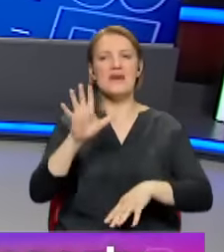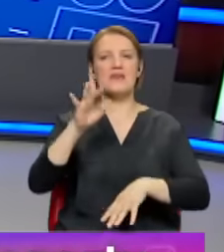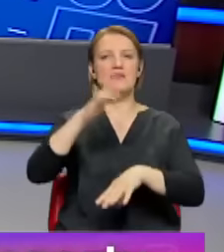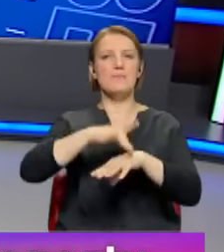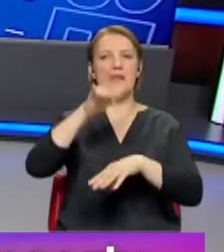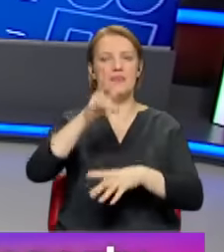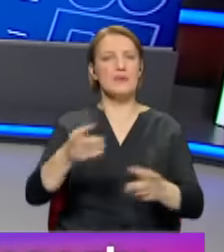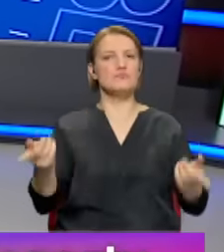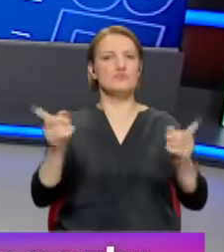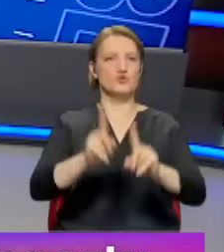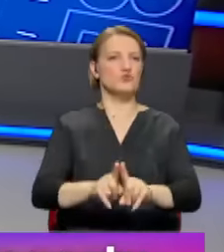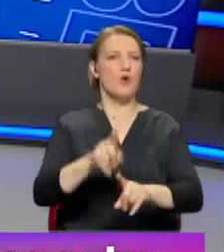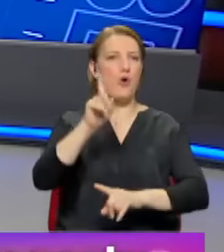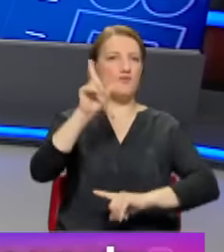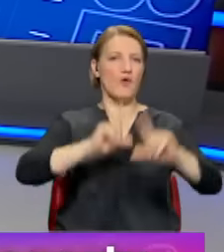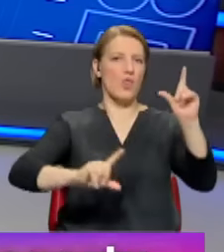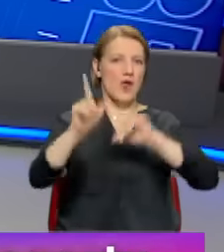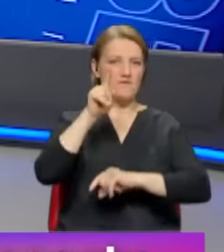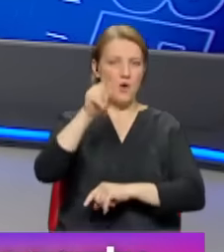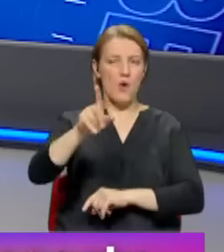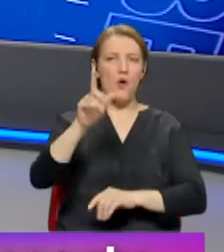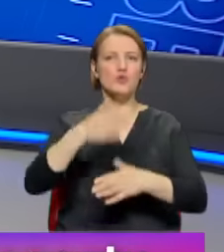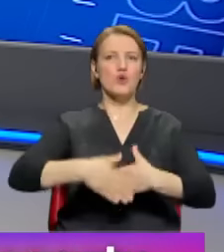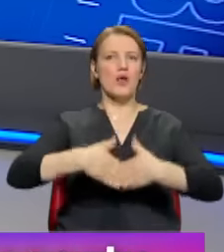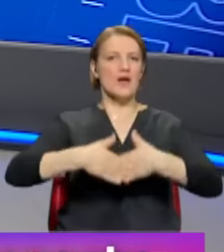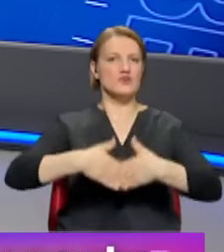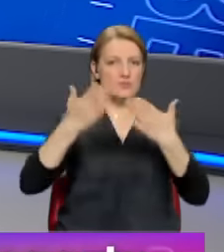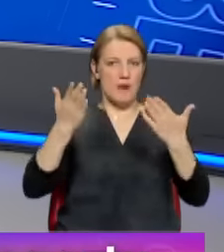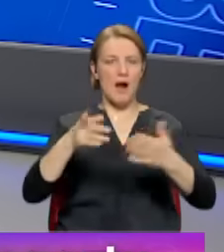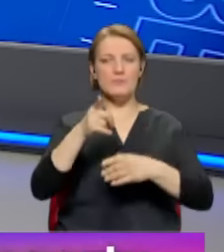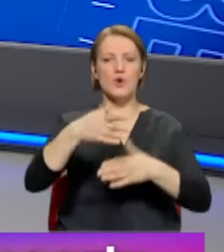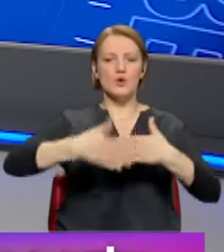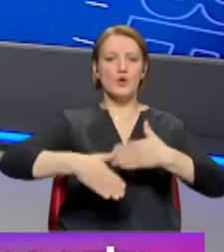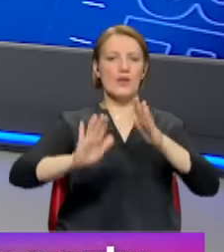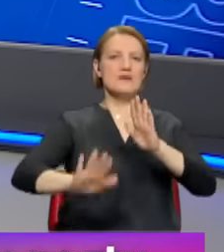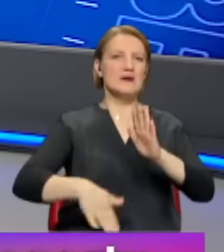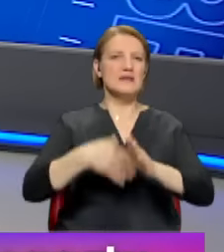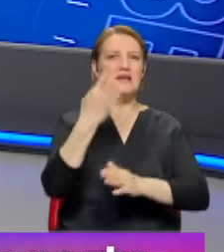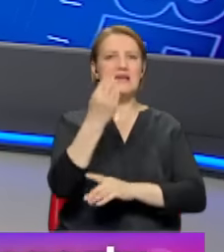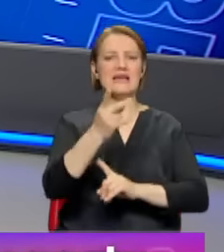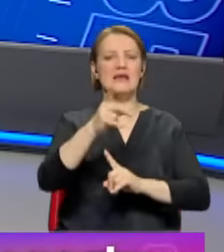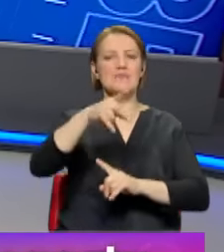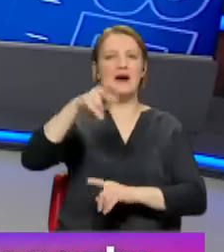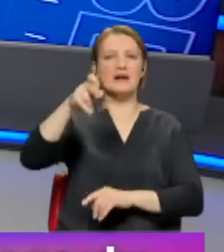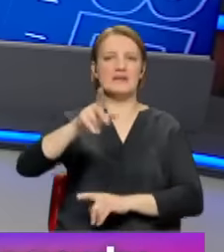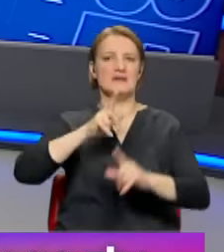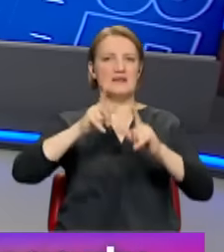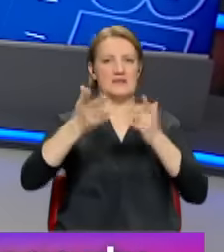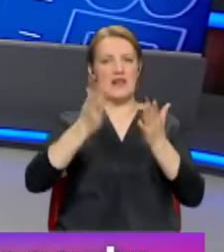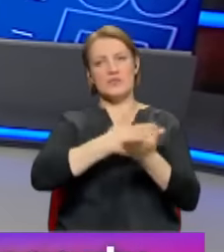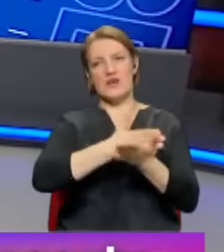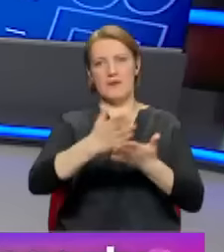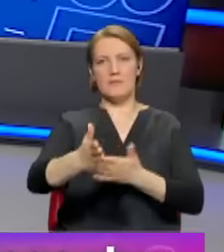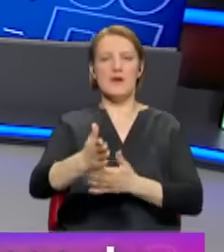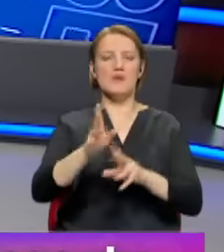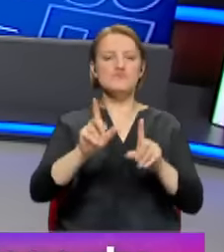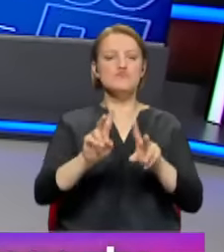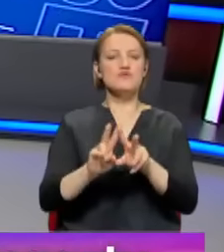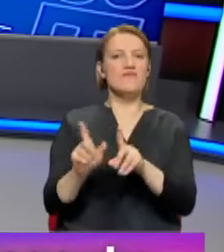sarayda buluşması. İşte o fotoğraf, işte o tokalaşma ve bu tokalaşmanın da İyi Parti'de yansımaları devam ediyor.